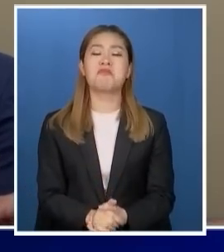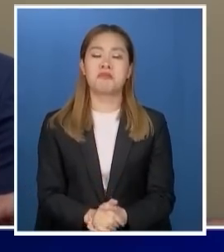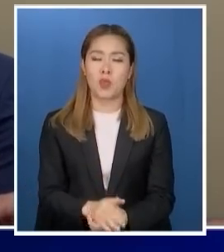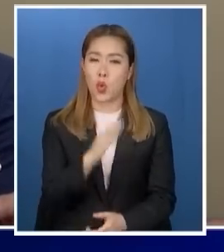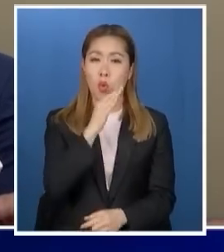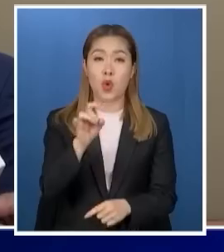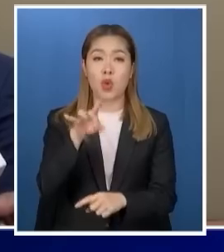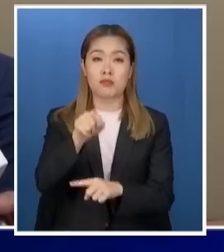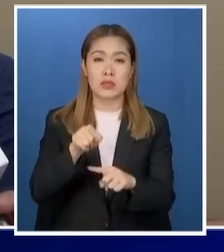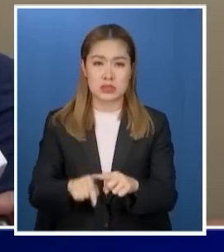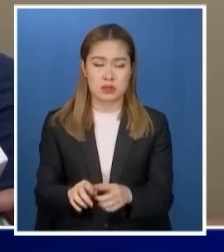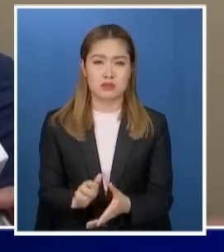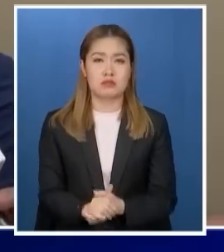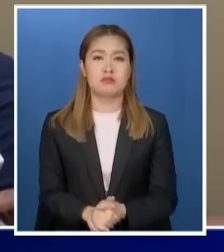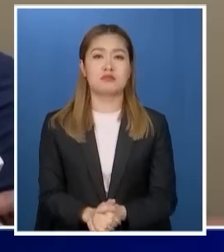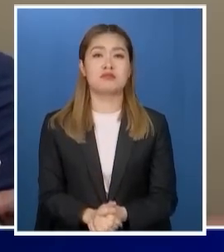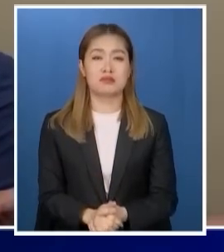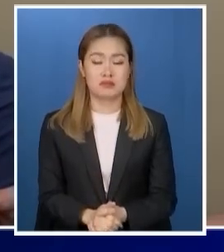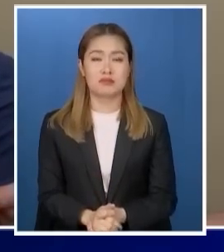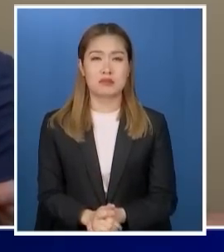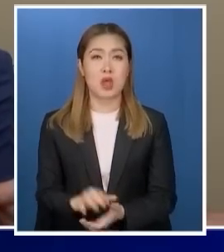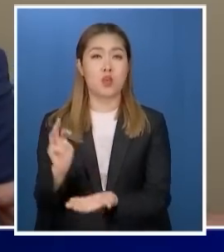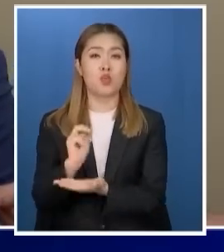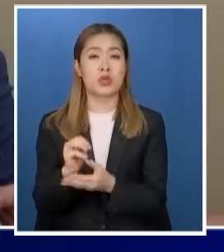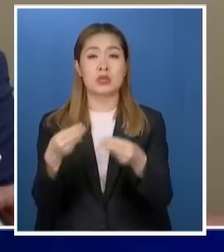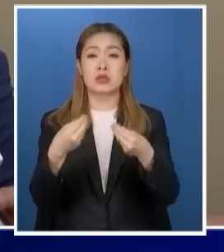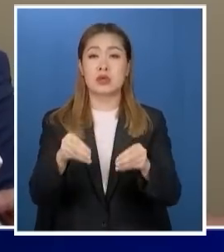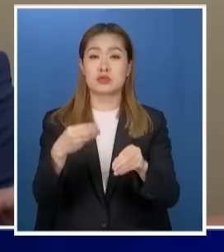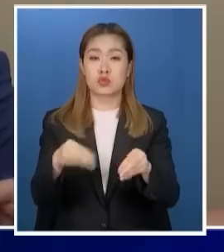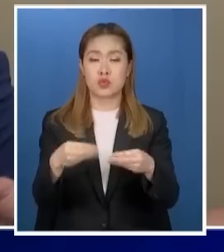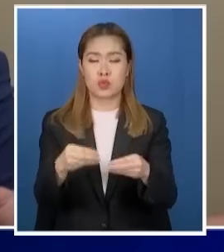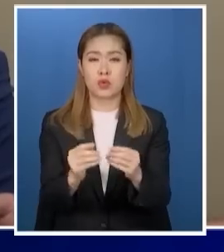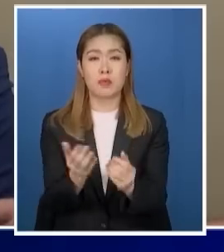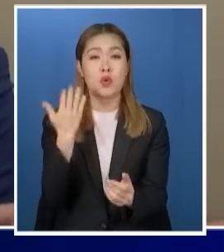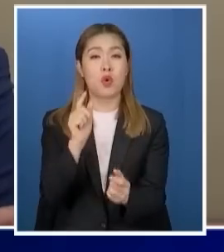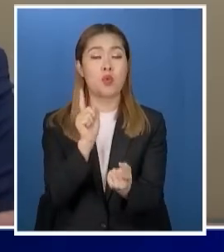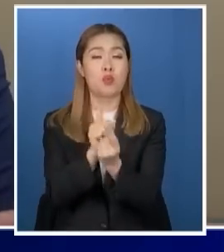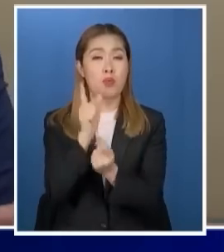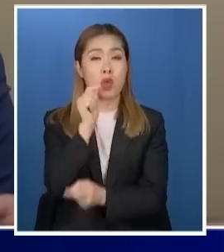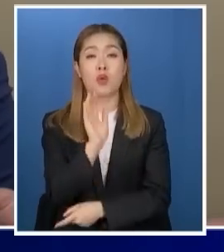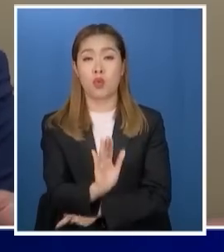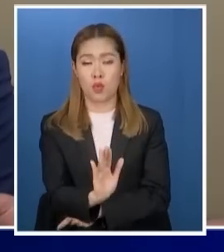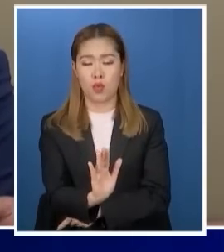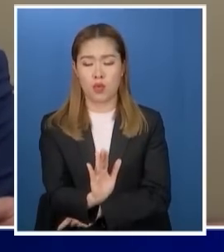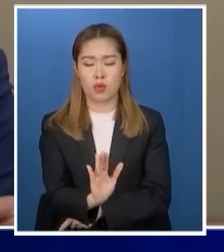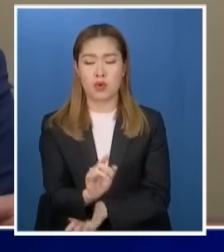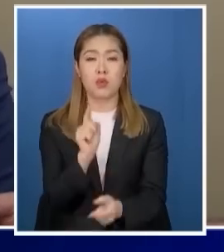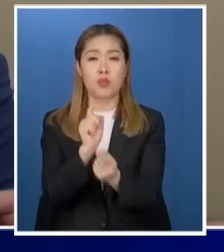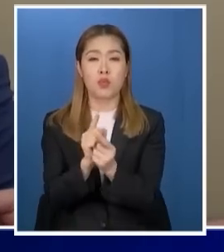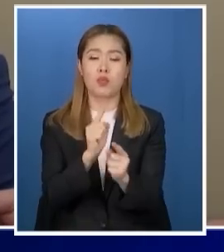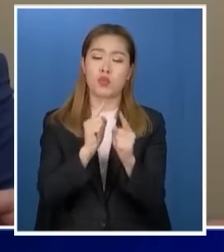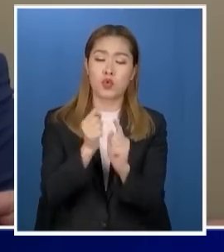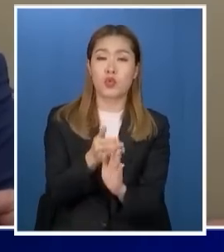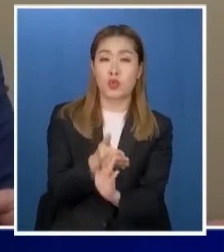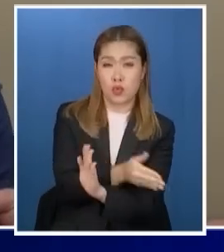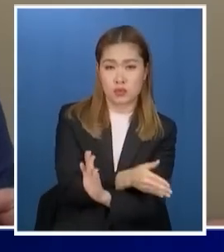ไว้แต่อย่างมุมนึงแหละอย่างที่บอกไปมูลนิธิกระจกเงาเคยมีการพูดคุยกับแม่ของเด็กวัย8เดือนก่อน